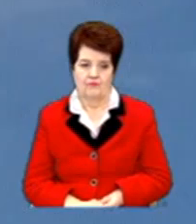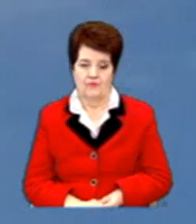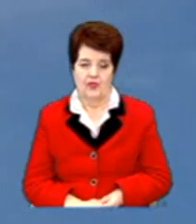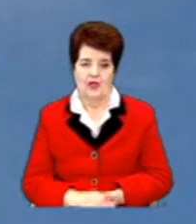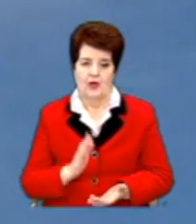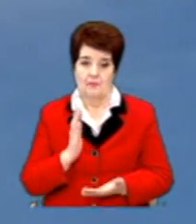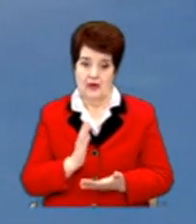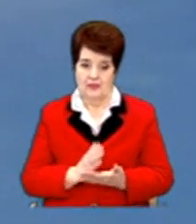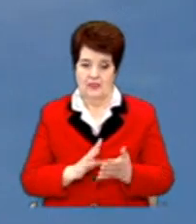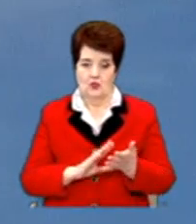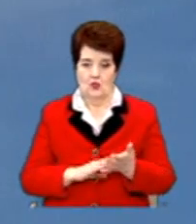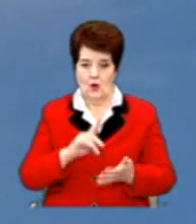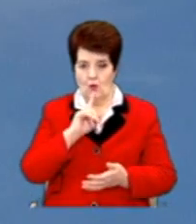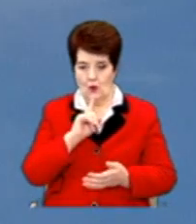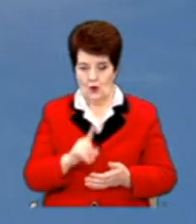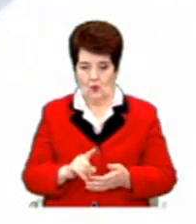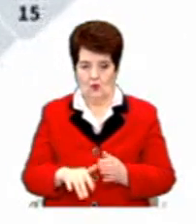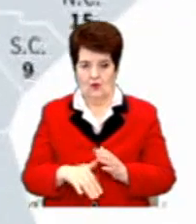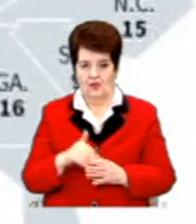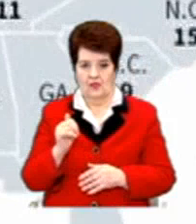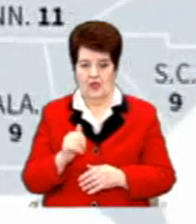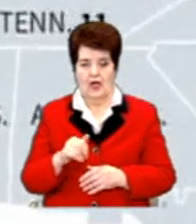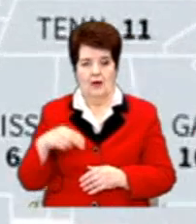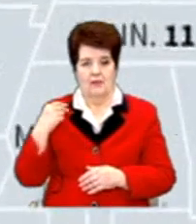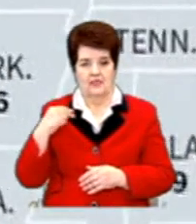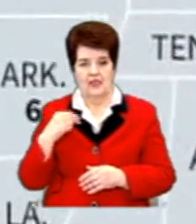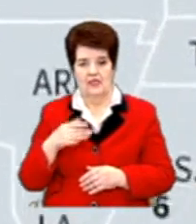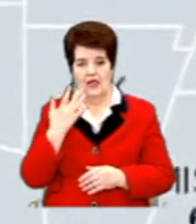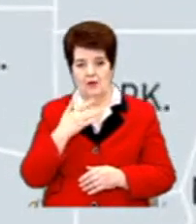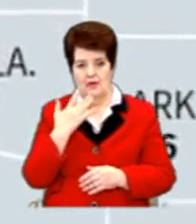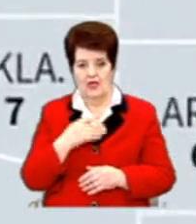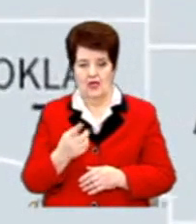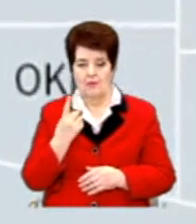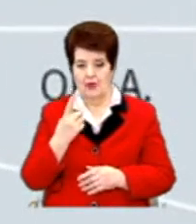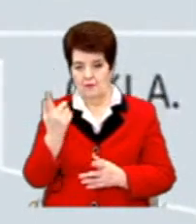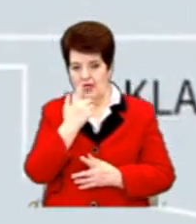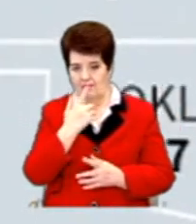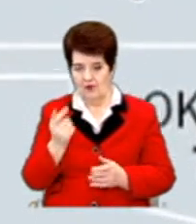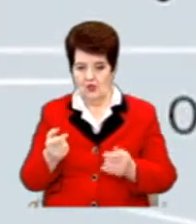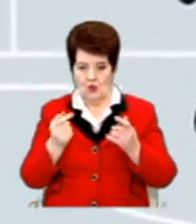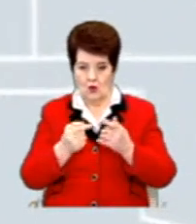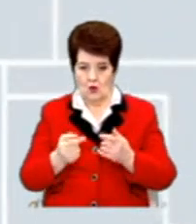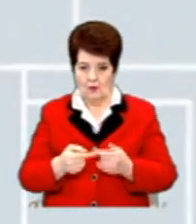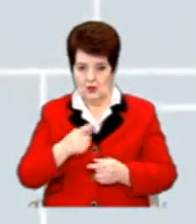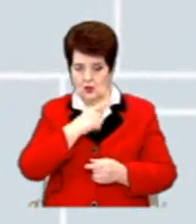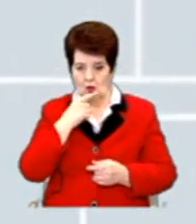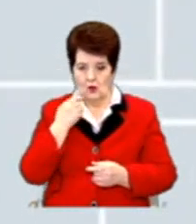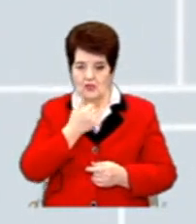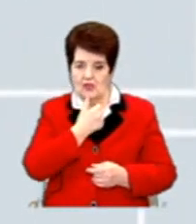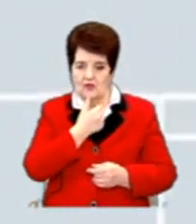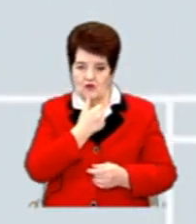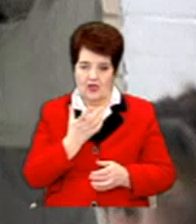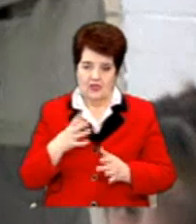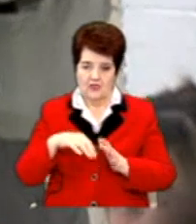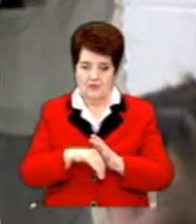Deși mai sunt 9 luni până la alegerile prezidențiale din Statele Unite, au apărut primele informații conform cărora Rusia încearcă să se